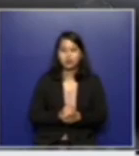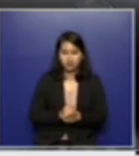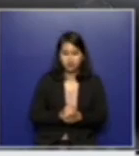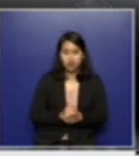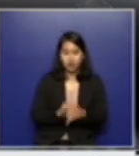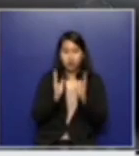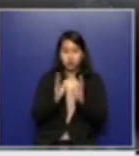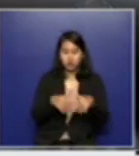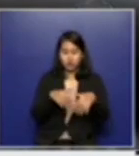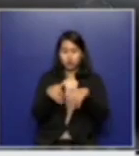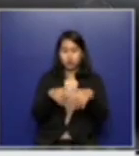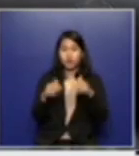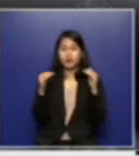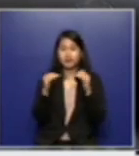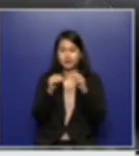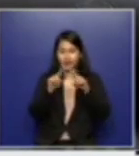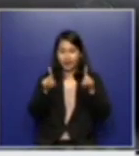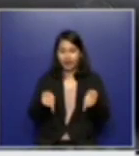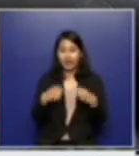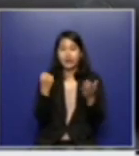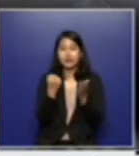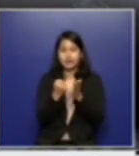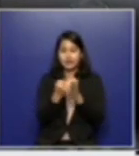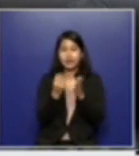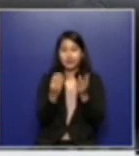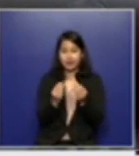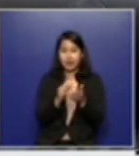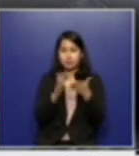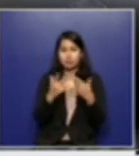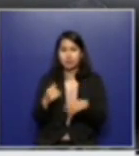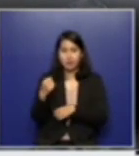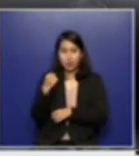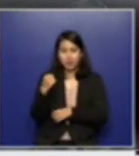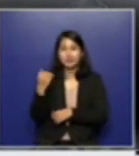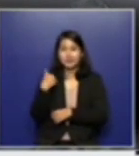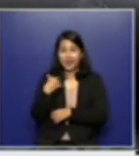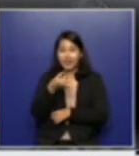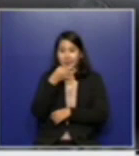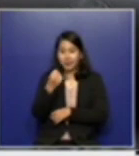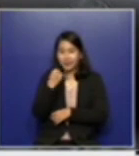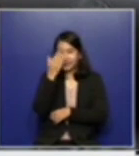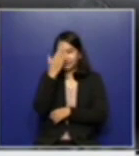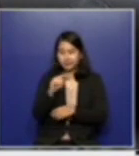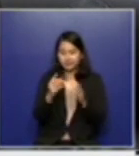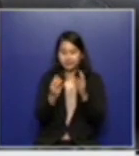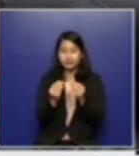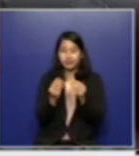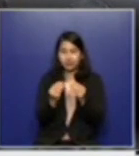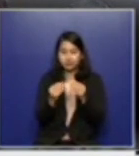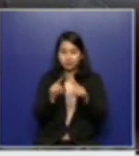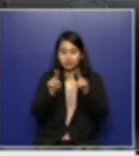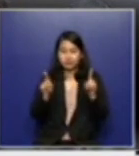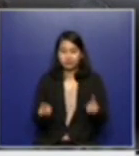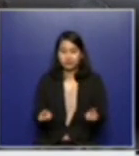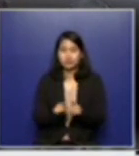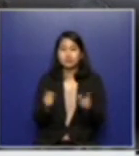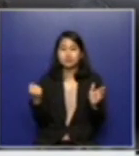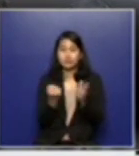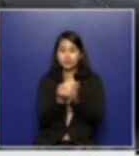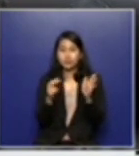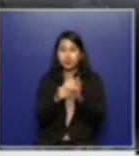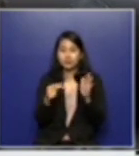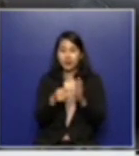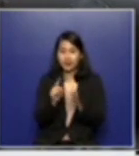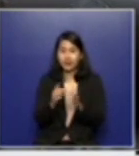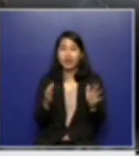ที่ดินแล้วการขับเคลื่อนในการประกอบอาชีพก็จะมั่นคงขึ้นเพราะเอกสารสิทธิ์ที่ได้รับจะนำไปดำเนินการแปลงสินทรัพย์